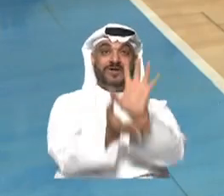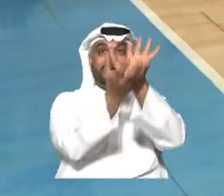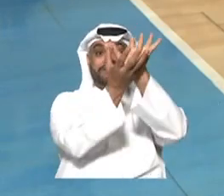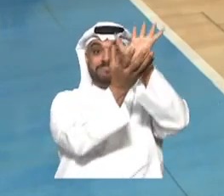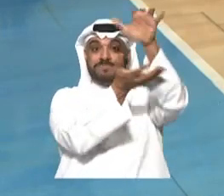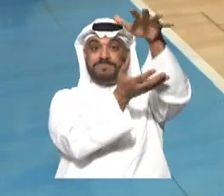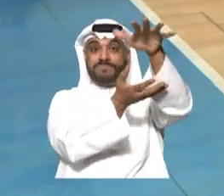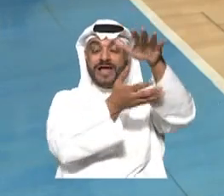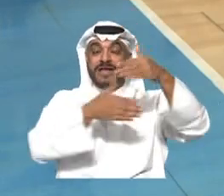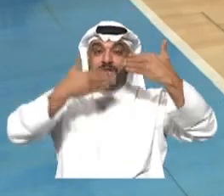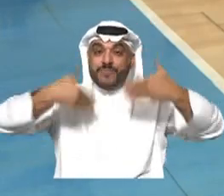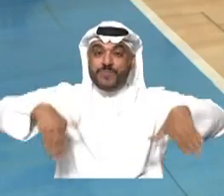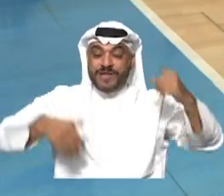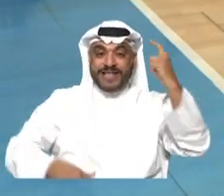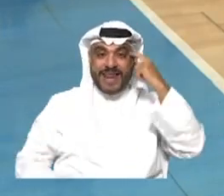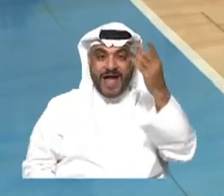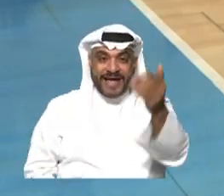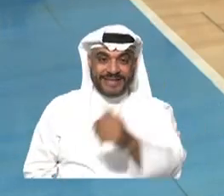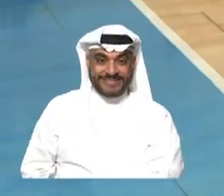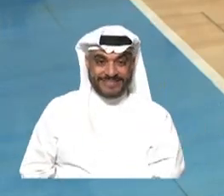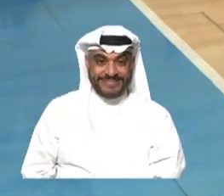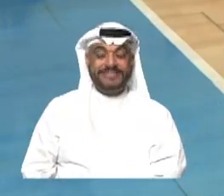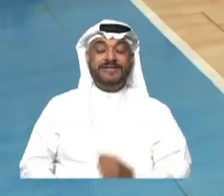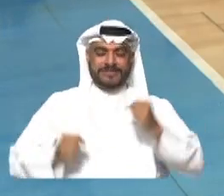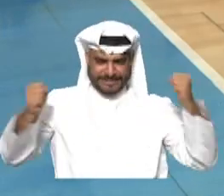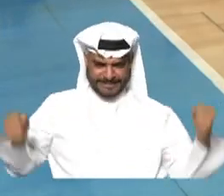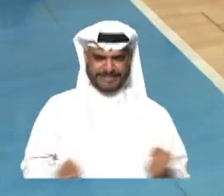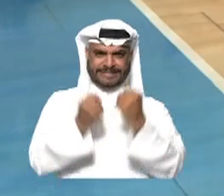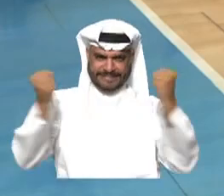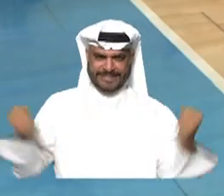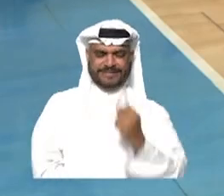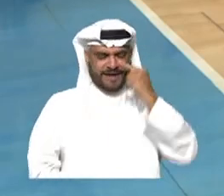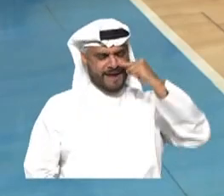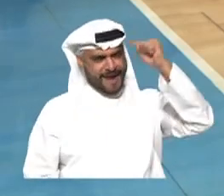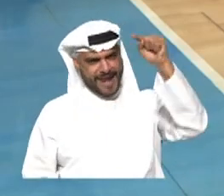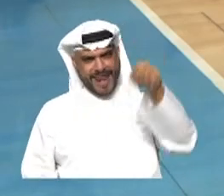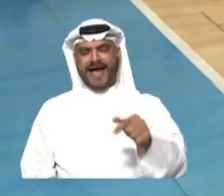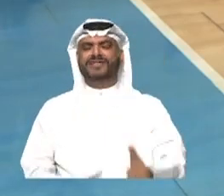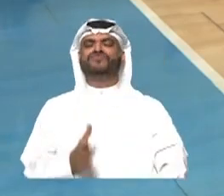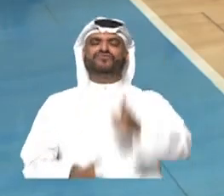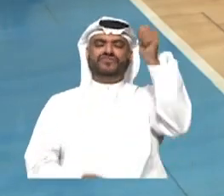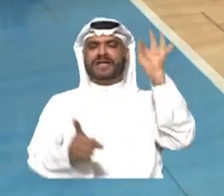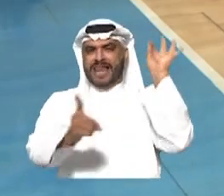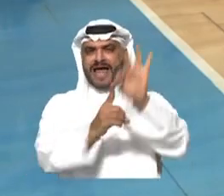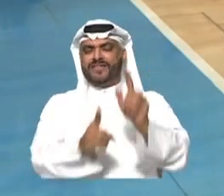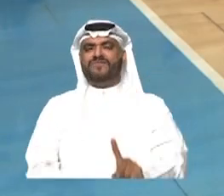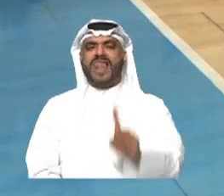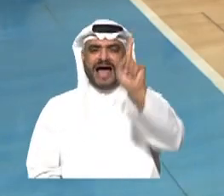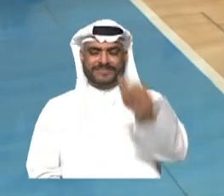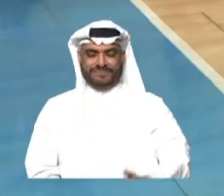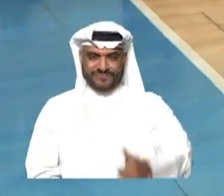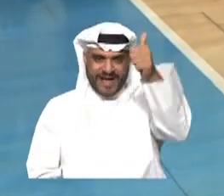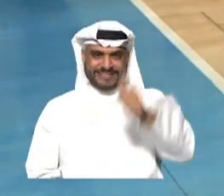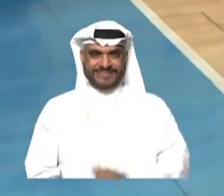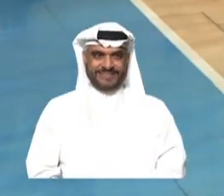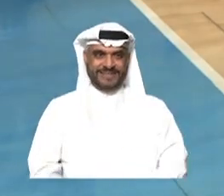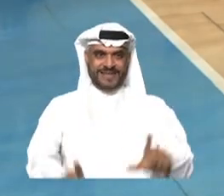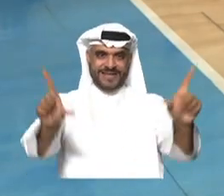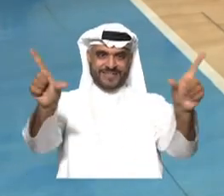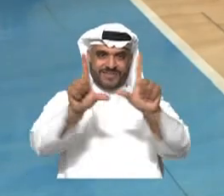لذوي الاحتياجات الخاصه وبالاصرار والعزيمه تتحقق الاهداف ادريس